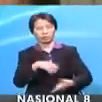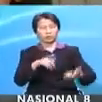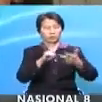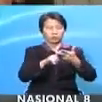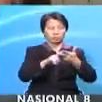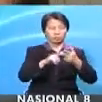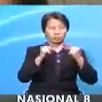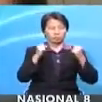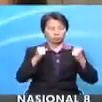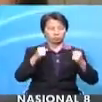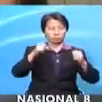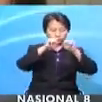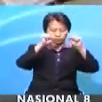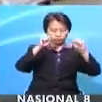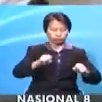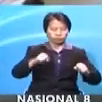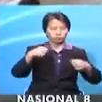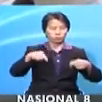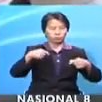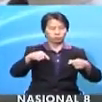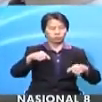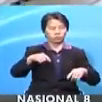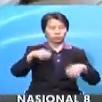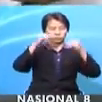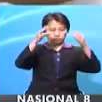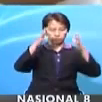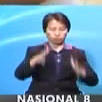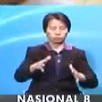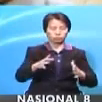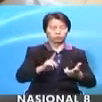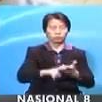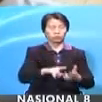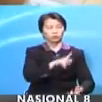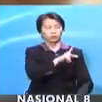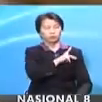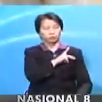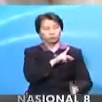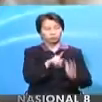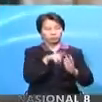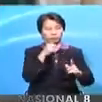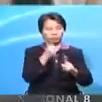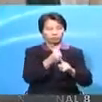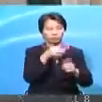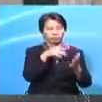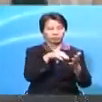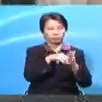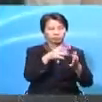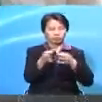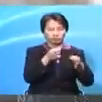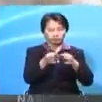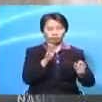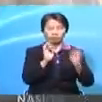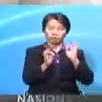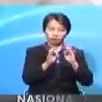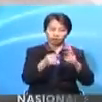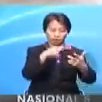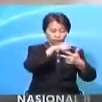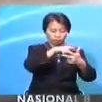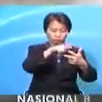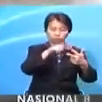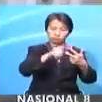mantapkan sistem quality pendidikan guru ketua parah pelajaran Muhammad Yusuf menjelaskan jika ketiga